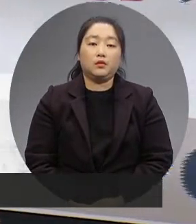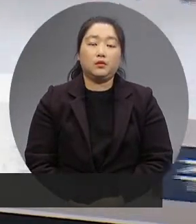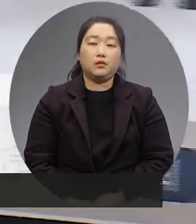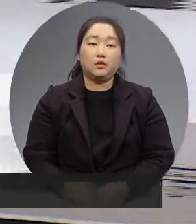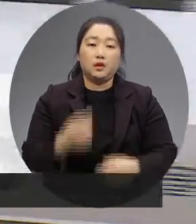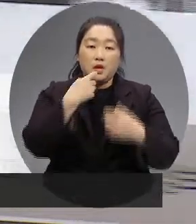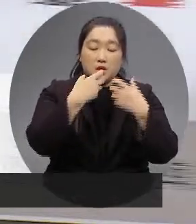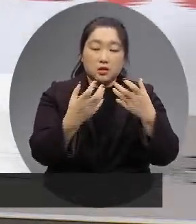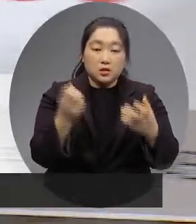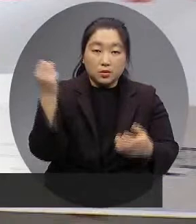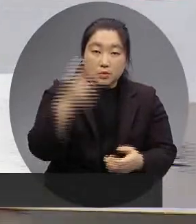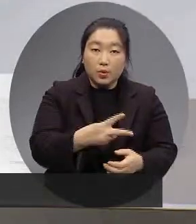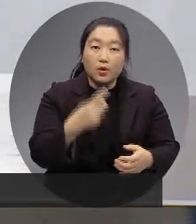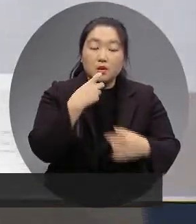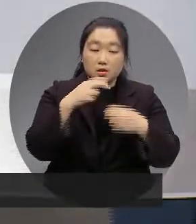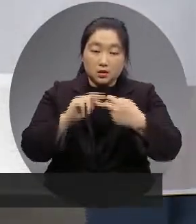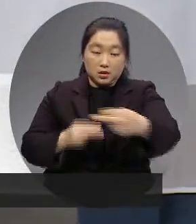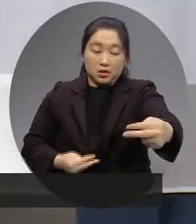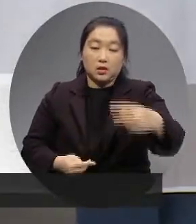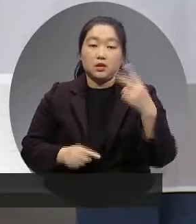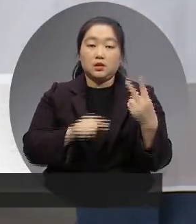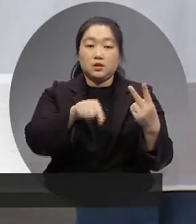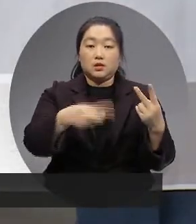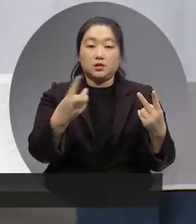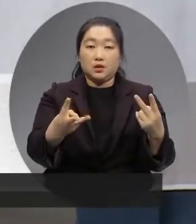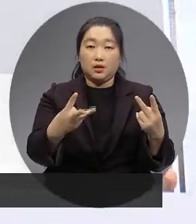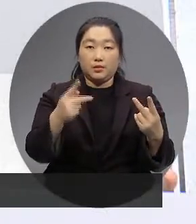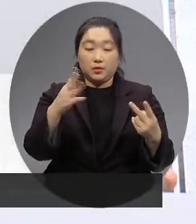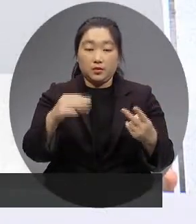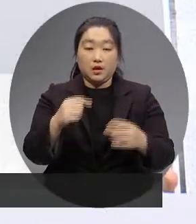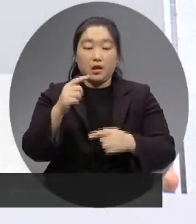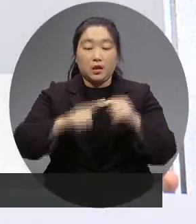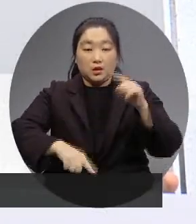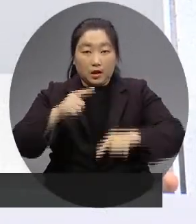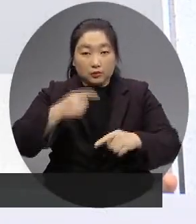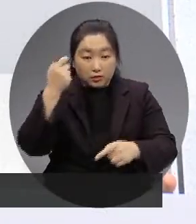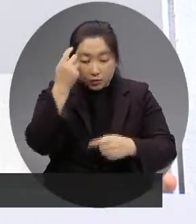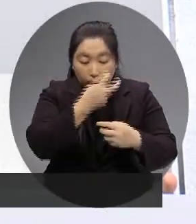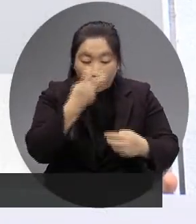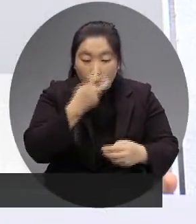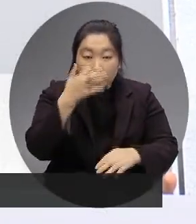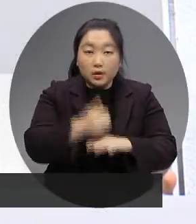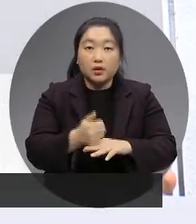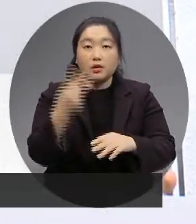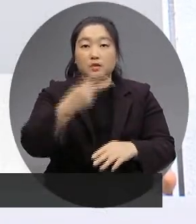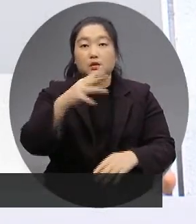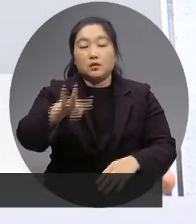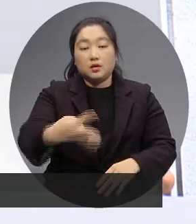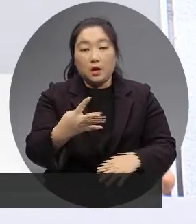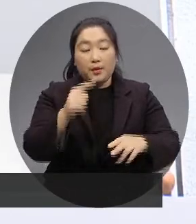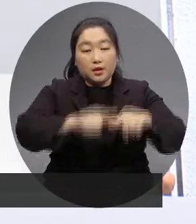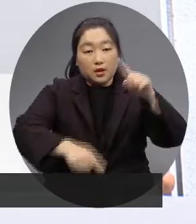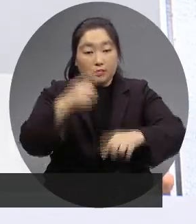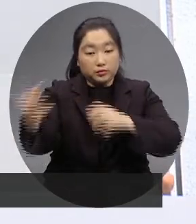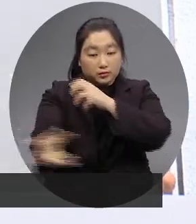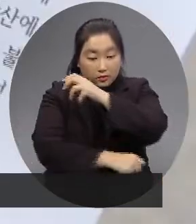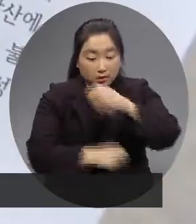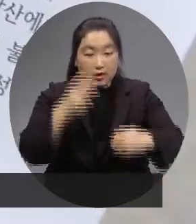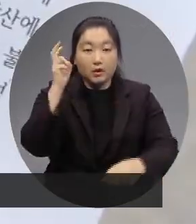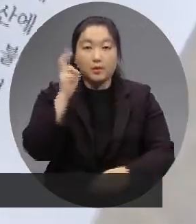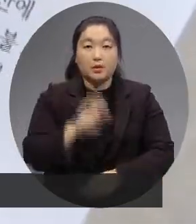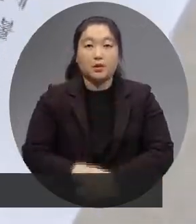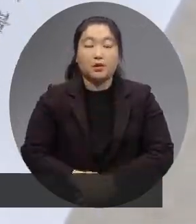더불어 데크 설치 예정인 2.3km 구간의 식생을 조사한 결과 2,400여 그루의 나무가 베어질